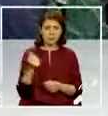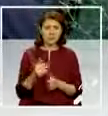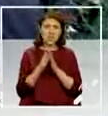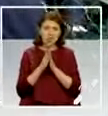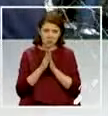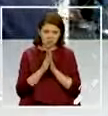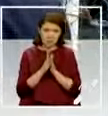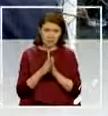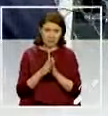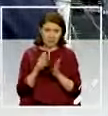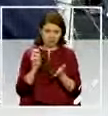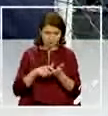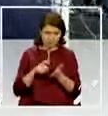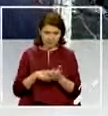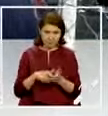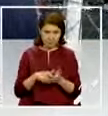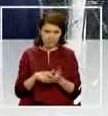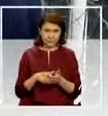rugăminte, solicitare.